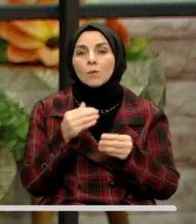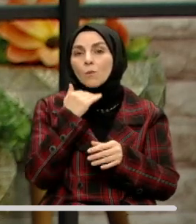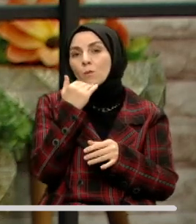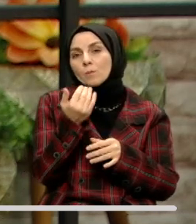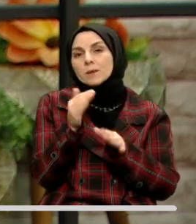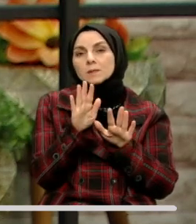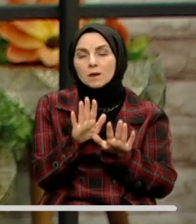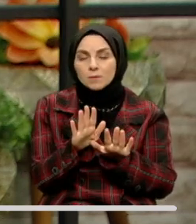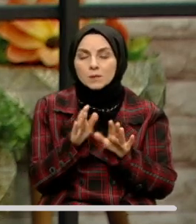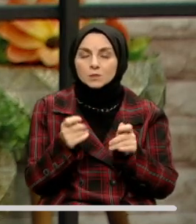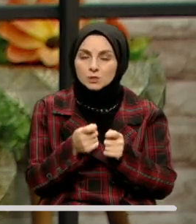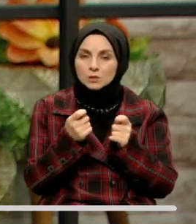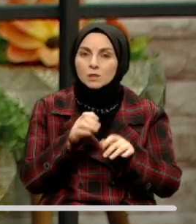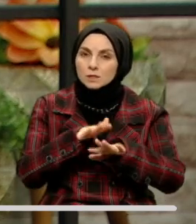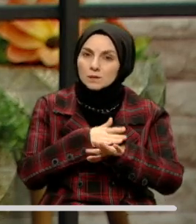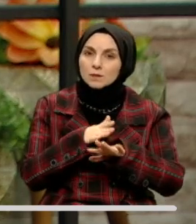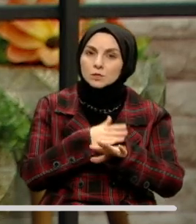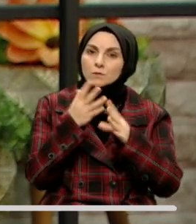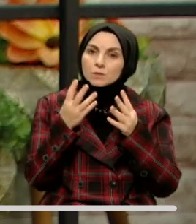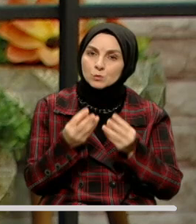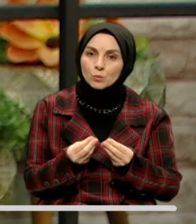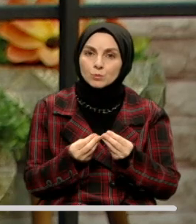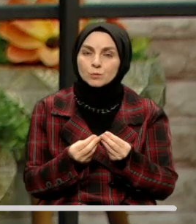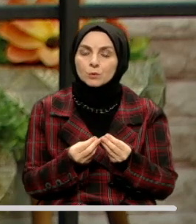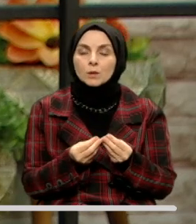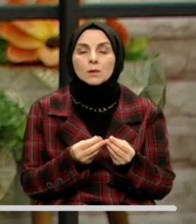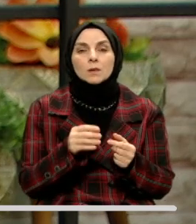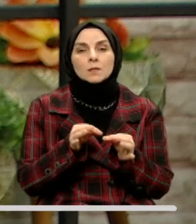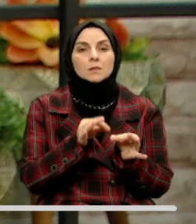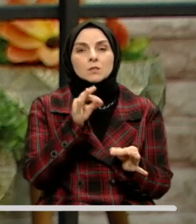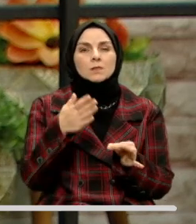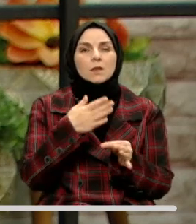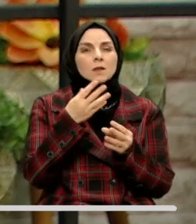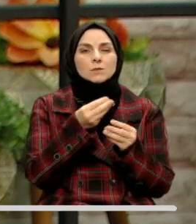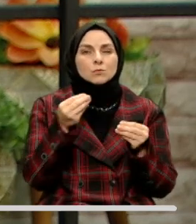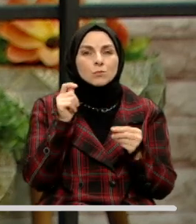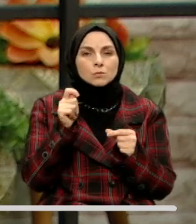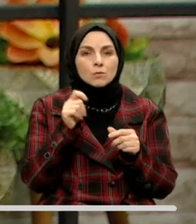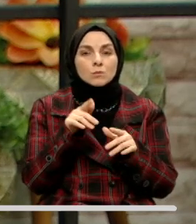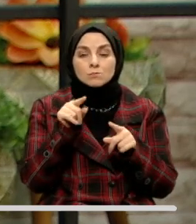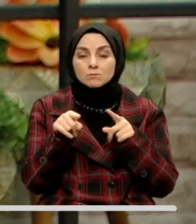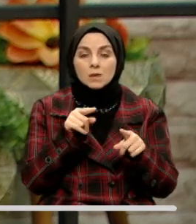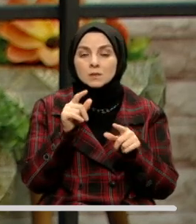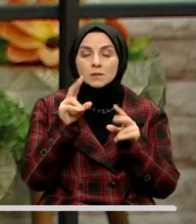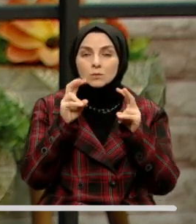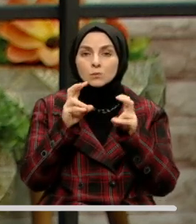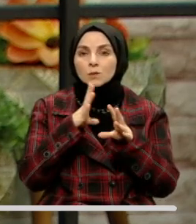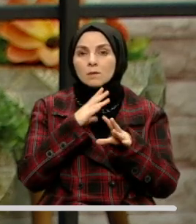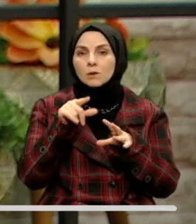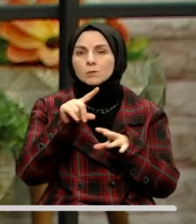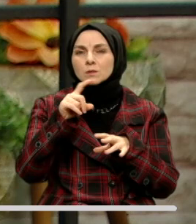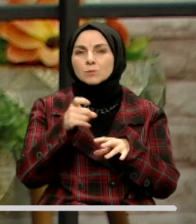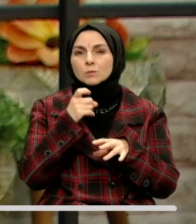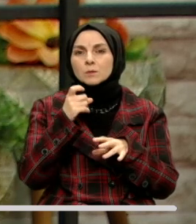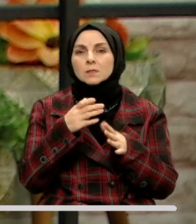çalışmalar, özellikle kişinin en çok zorlandığı konuları tespit etmesi, en